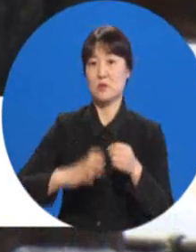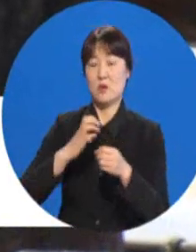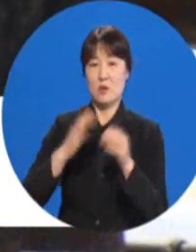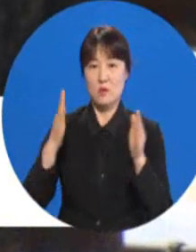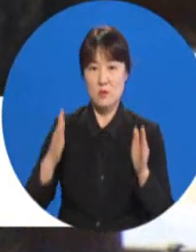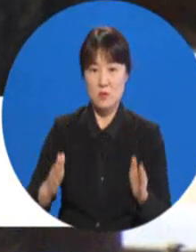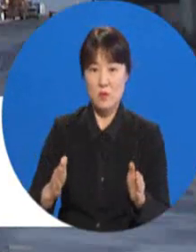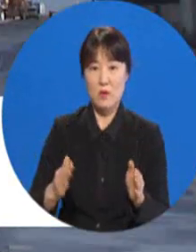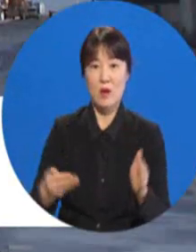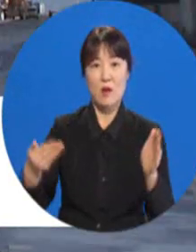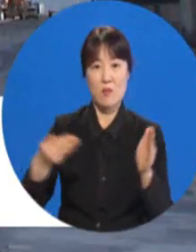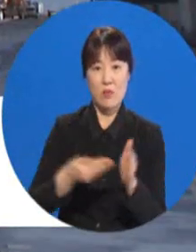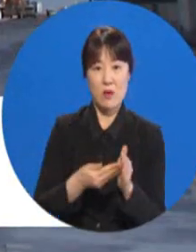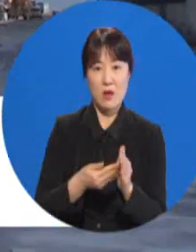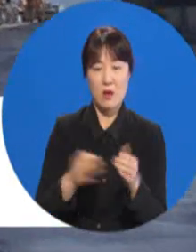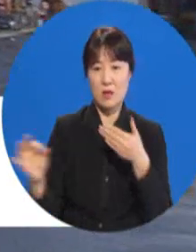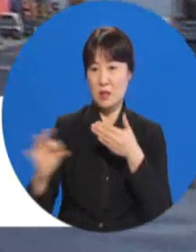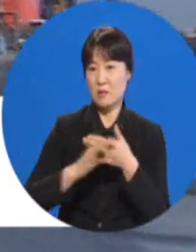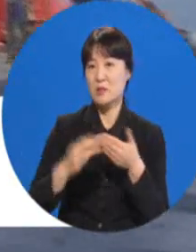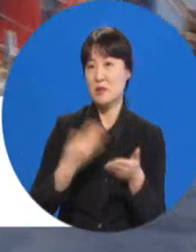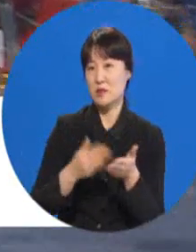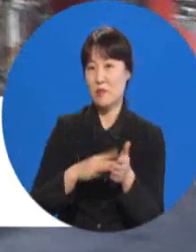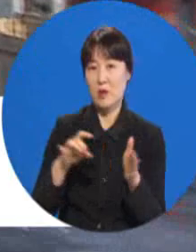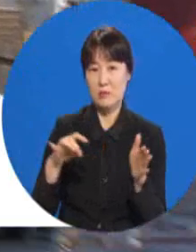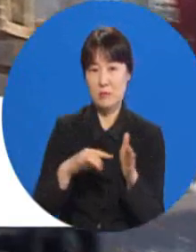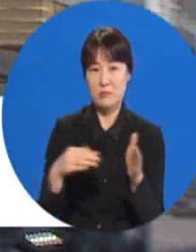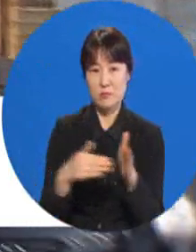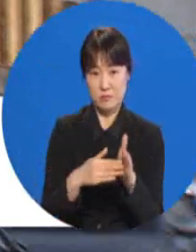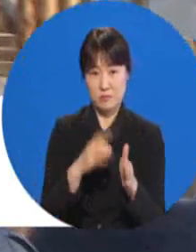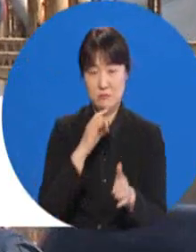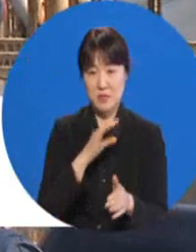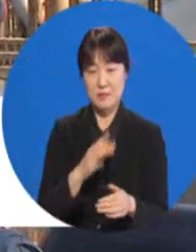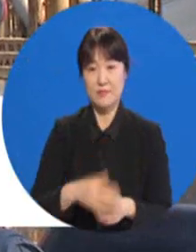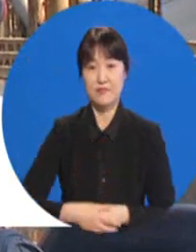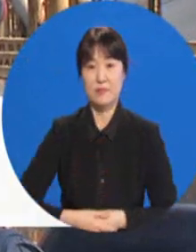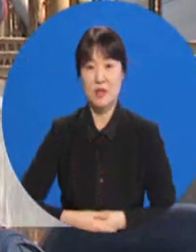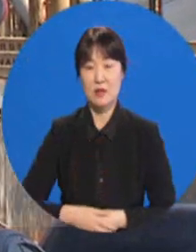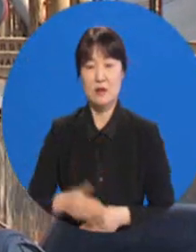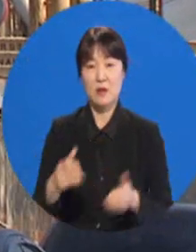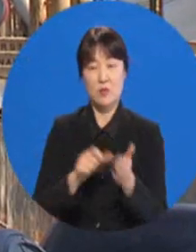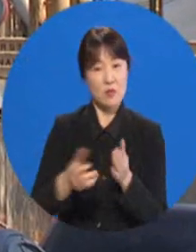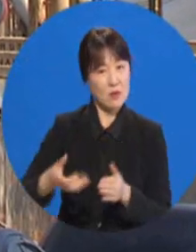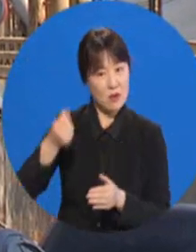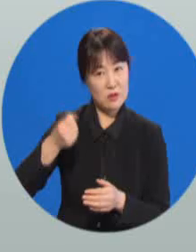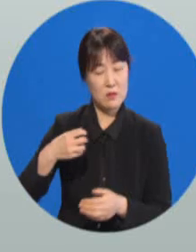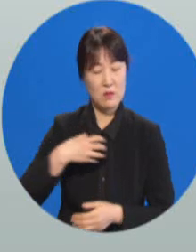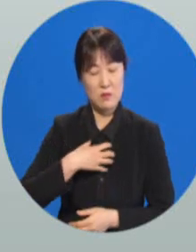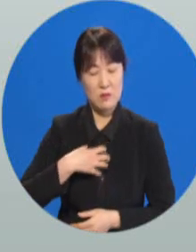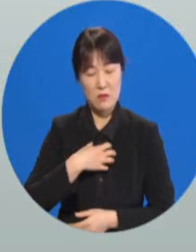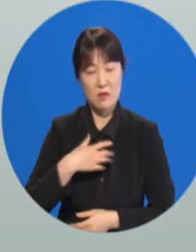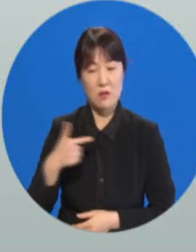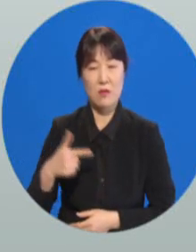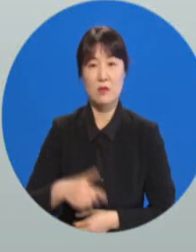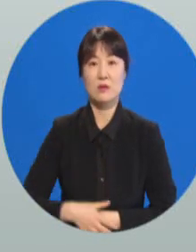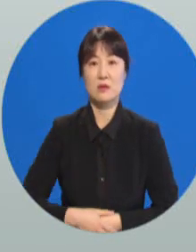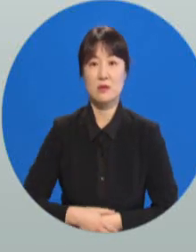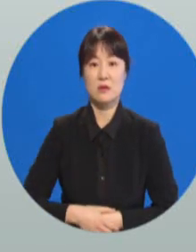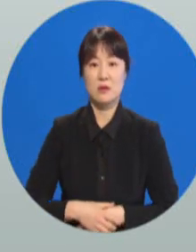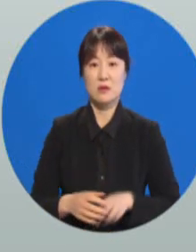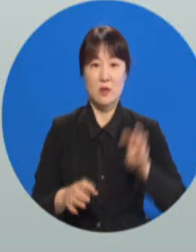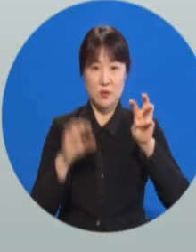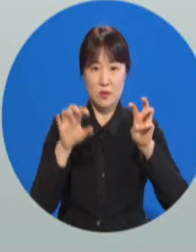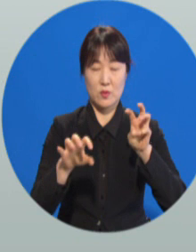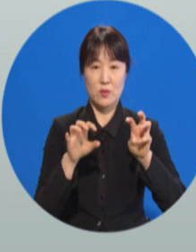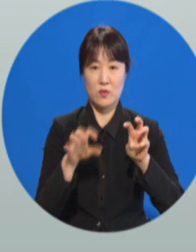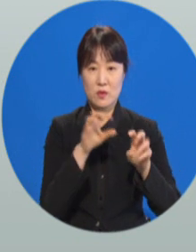낙포부두의 연명을 위한 땜질식 처방에 그치고 있어 화주 등 이용자들의 고민도 깊어지고 있습니다. 30여 곳의 산단